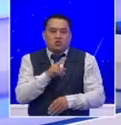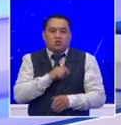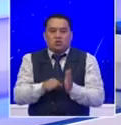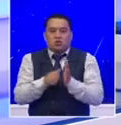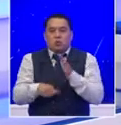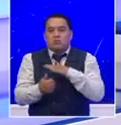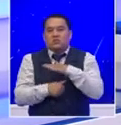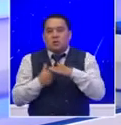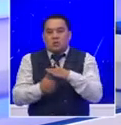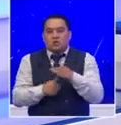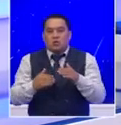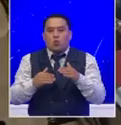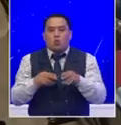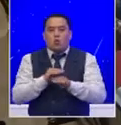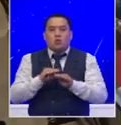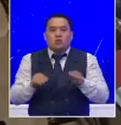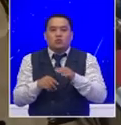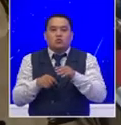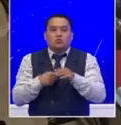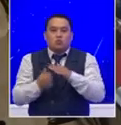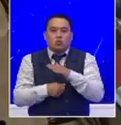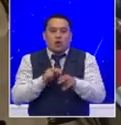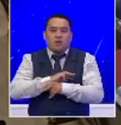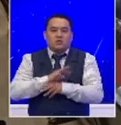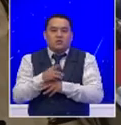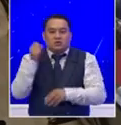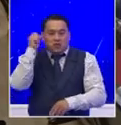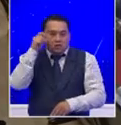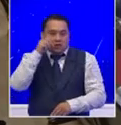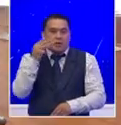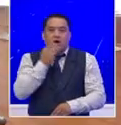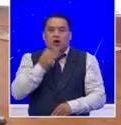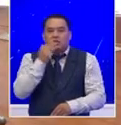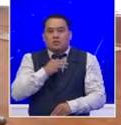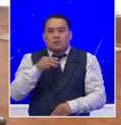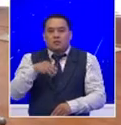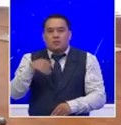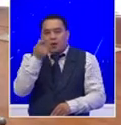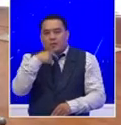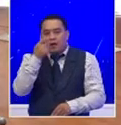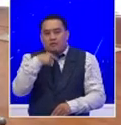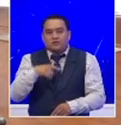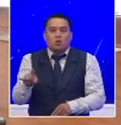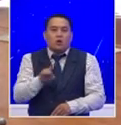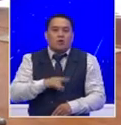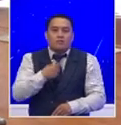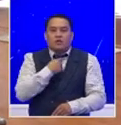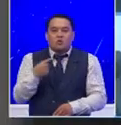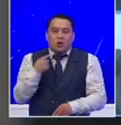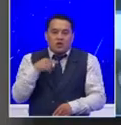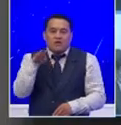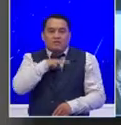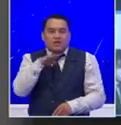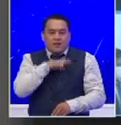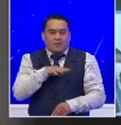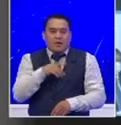5600 безработных. Низкий уровень трудоустройства остается в Ескельдинском, Каратальском, Ембекши-Казахском, Памфиловском районах, а также в